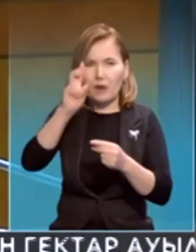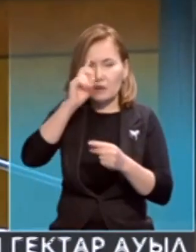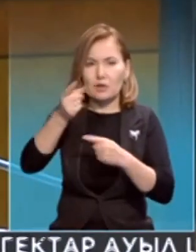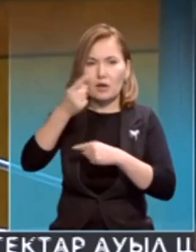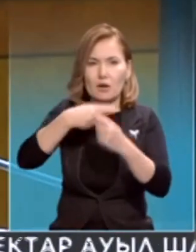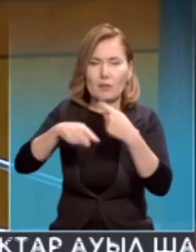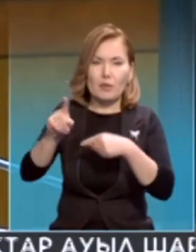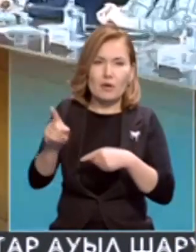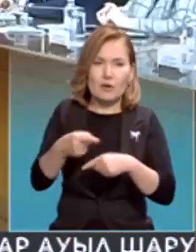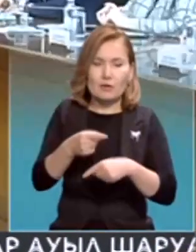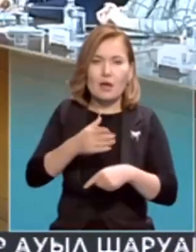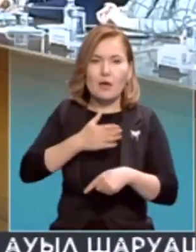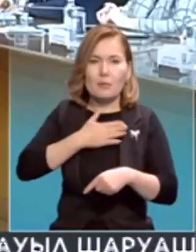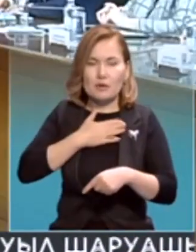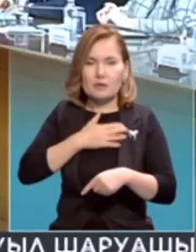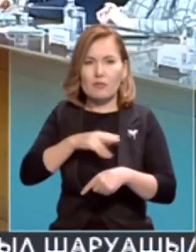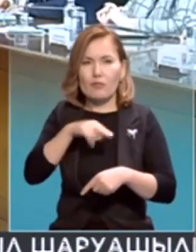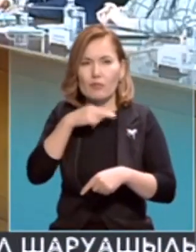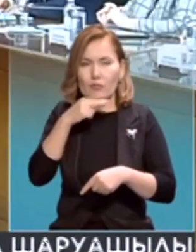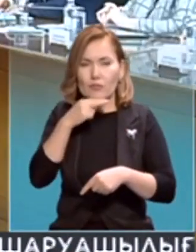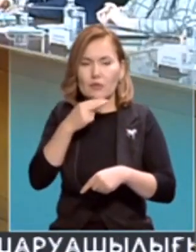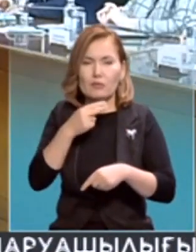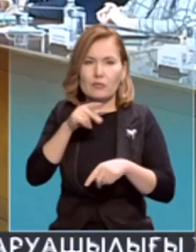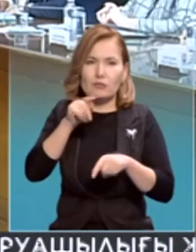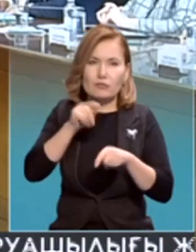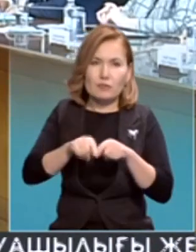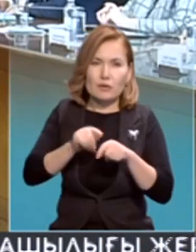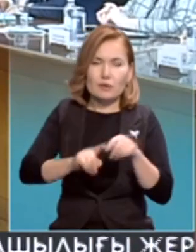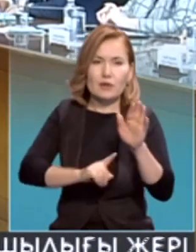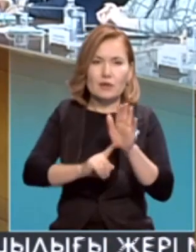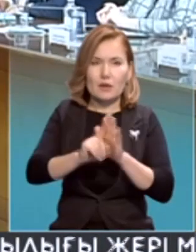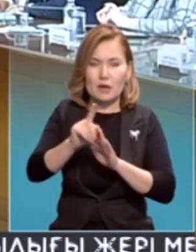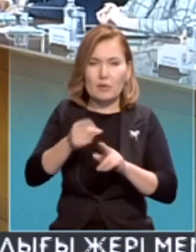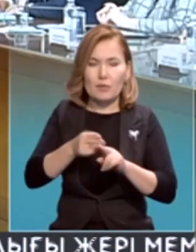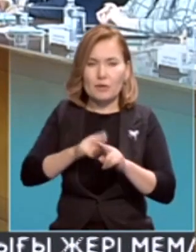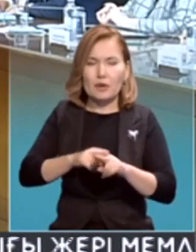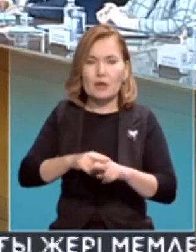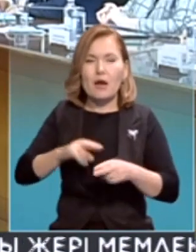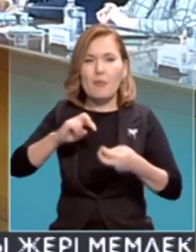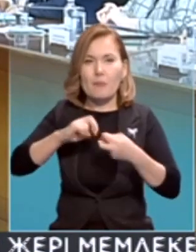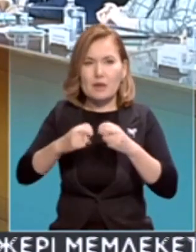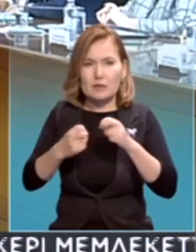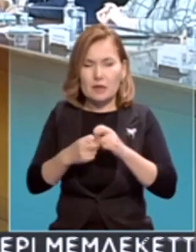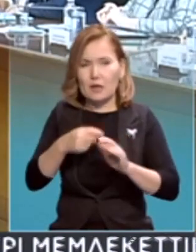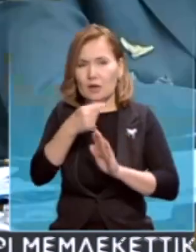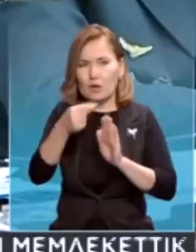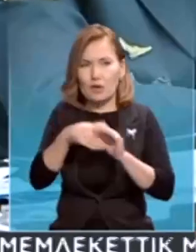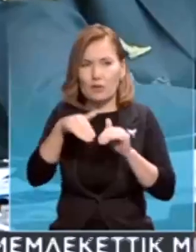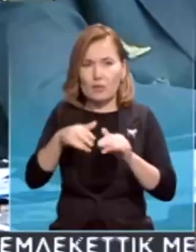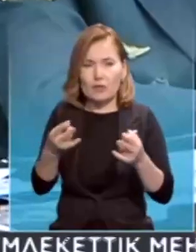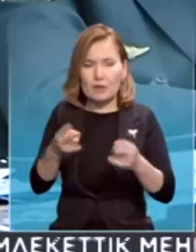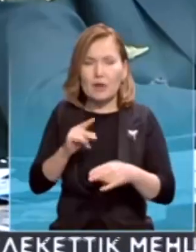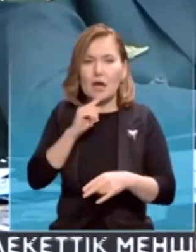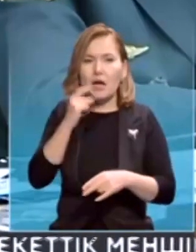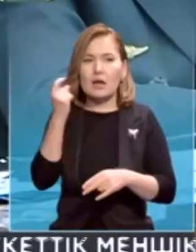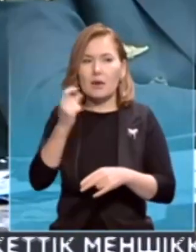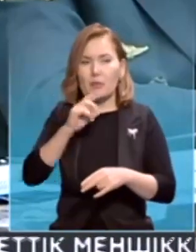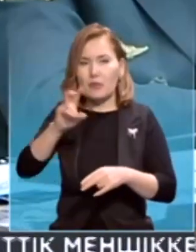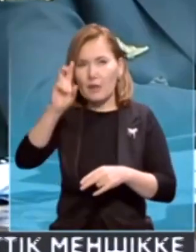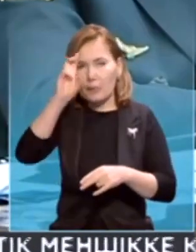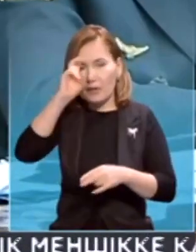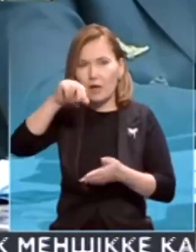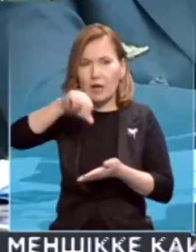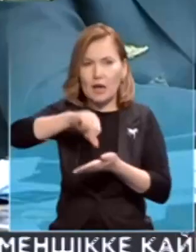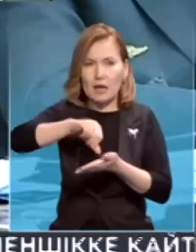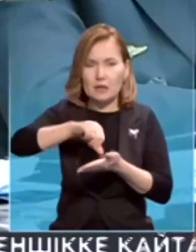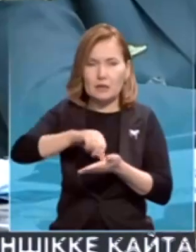баса мән беріліп отыр. Бірақ кейбір мәселелер назардан тыс қалып барады. Экономикаға мемлекеттің қатысуын